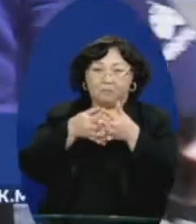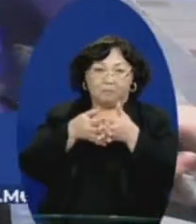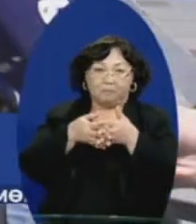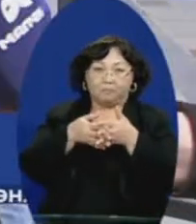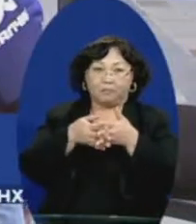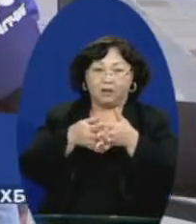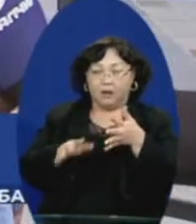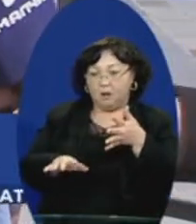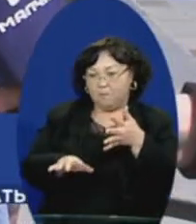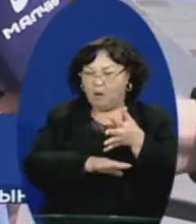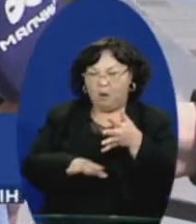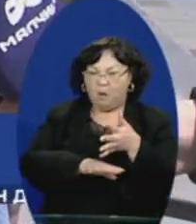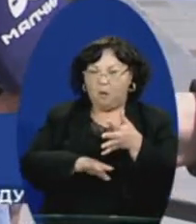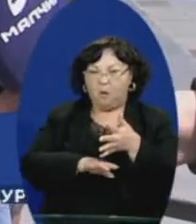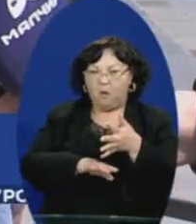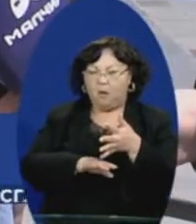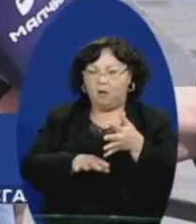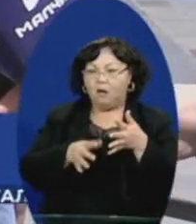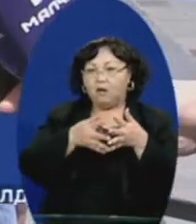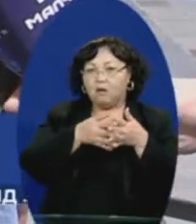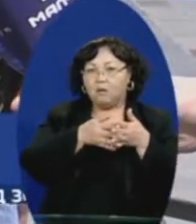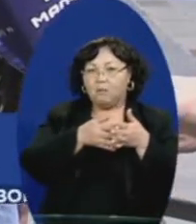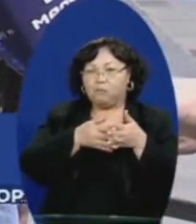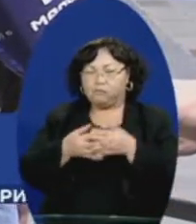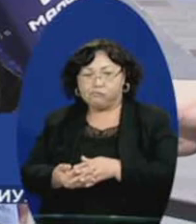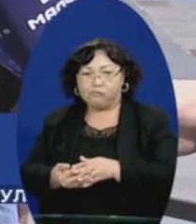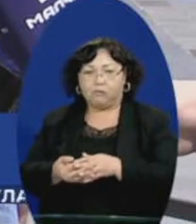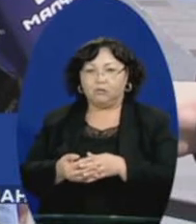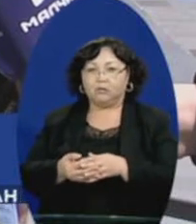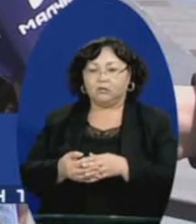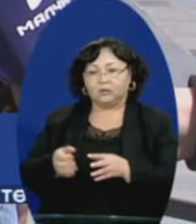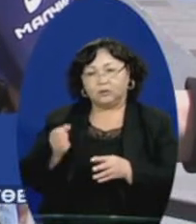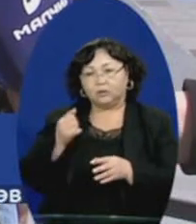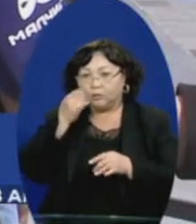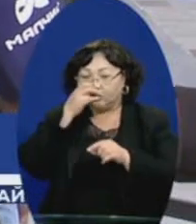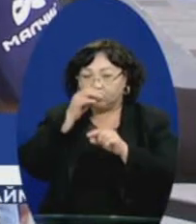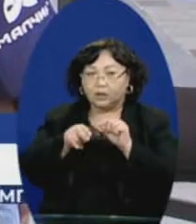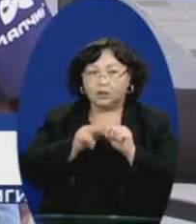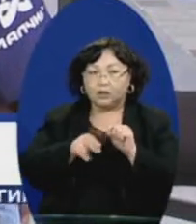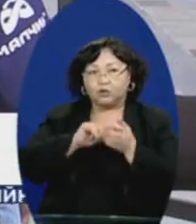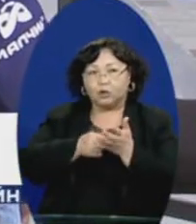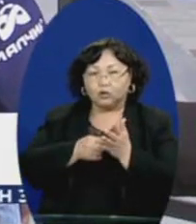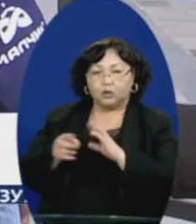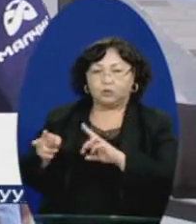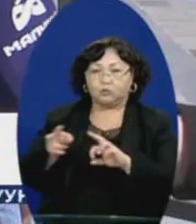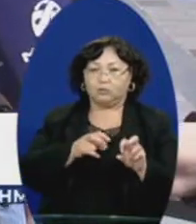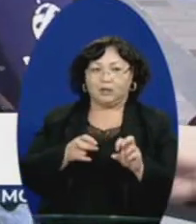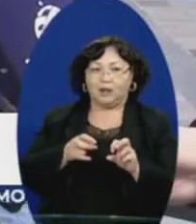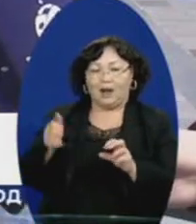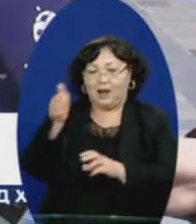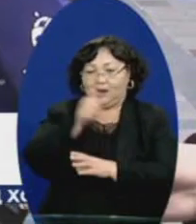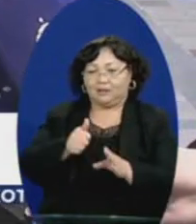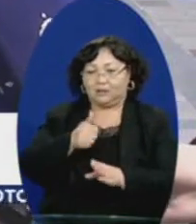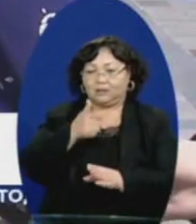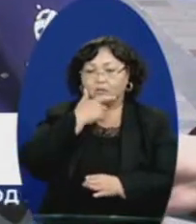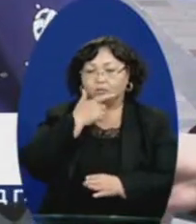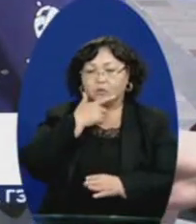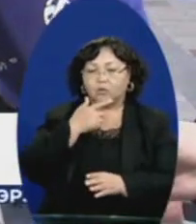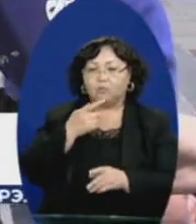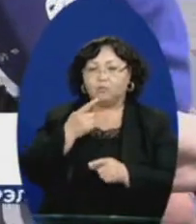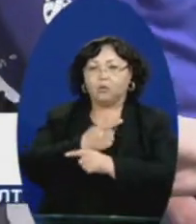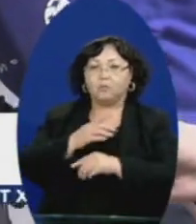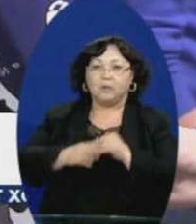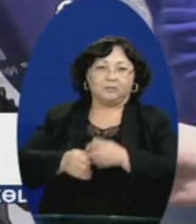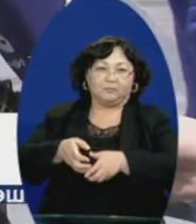ямар нэгэн тесвэр төвчөрийн тесвэрлэлтийн тийм тооцоо судалгаа бол хангалтгүй төвшөнд ингээд баригдсан байрлалгүй байна. За түүнээс хойшоо бол